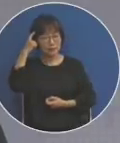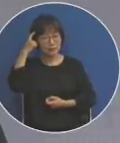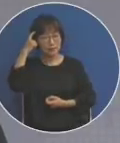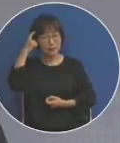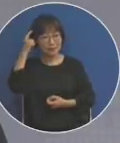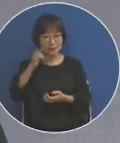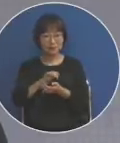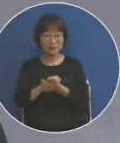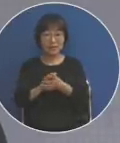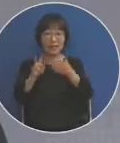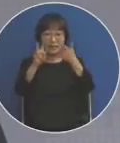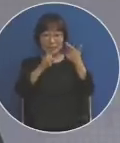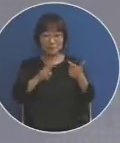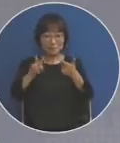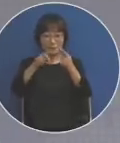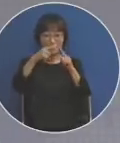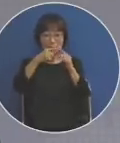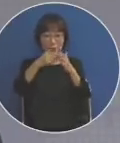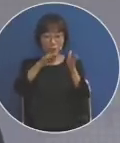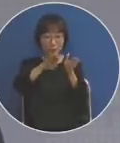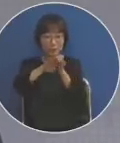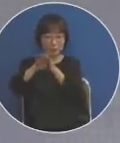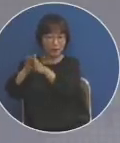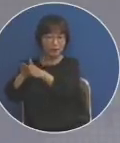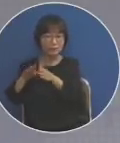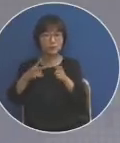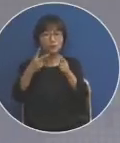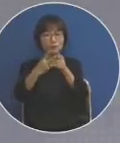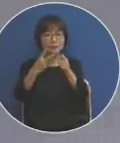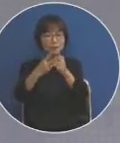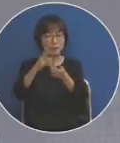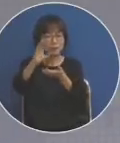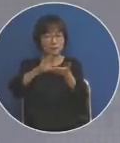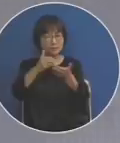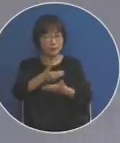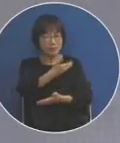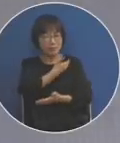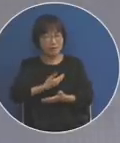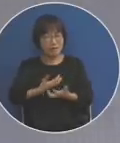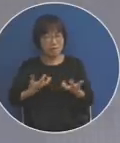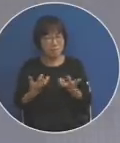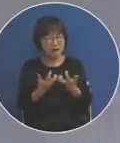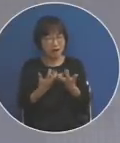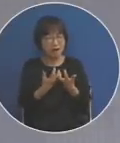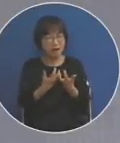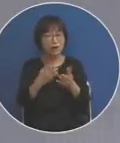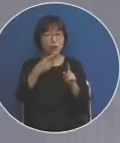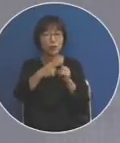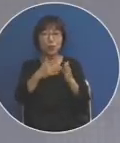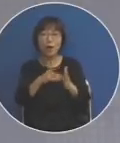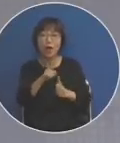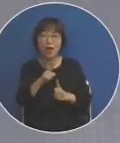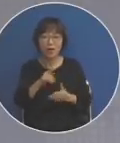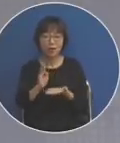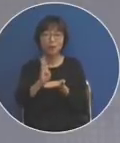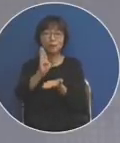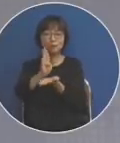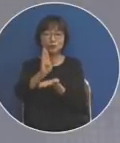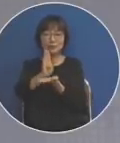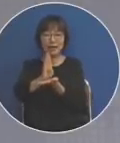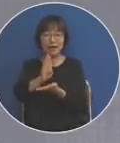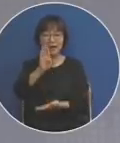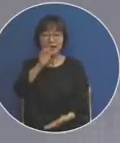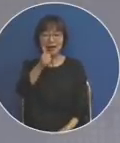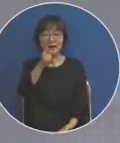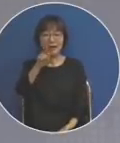많은 교회다. 저는 그렇게 생각하고 있습니다. And I personally think that that church is the church next to Emmanuel Church that has you know the most